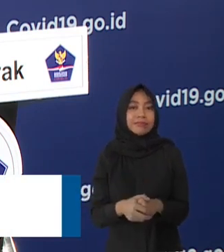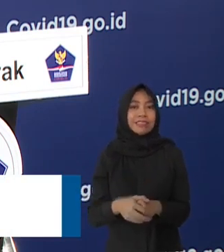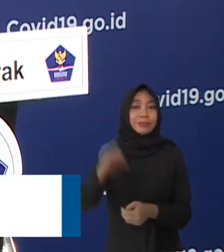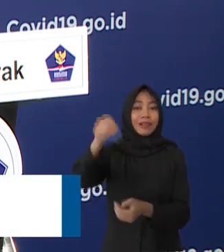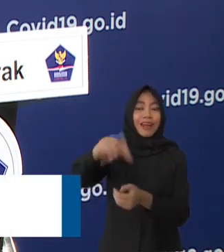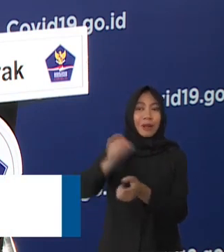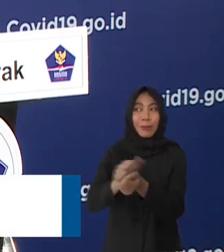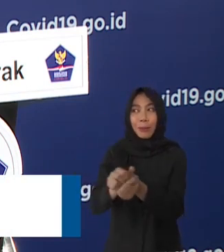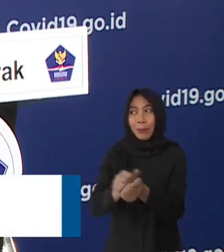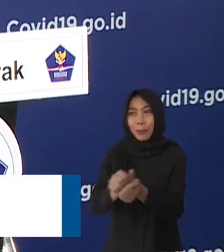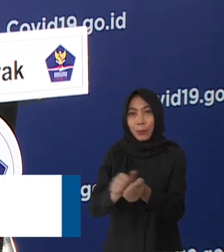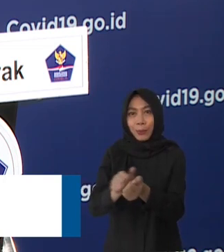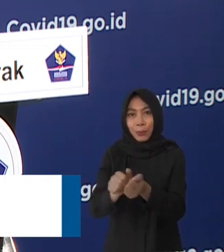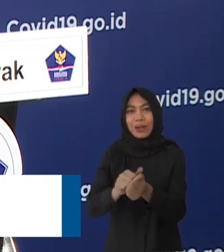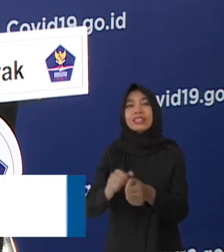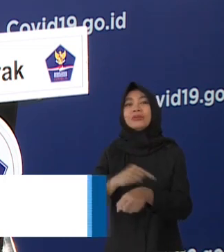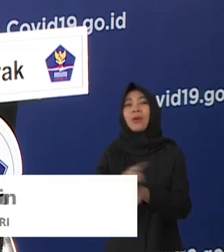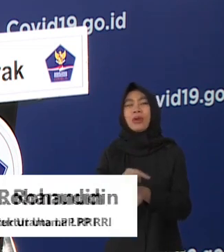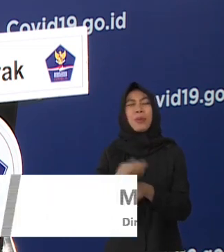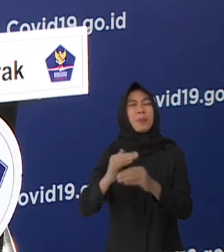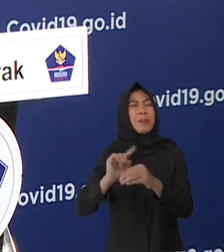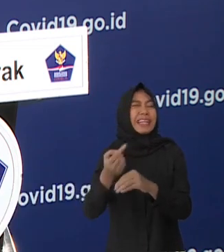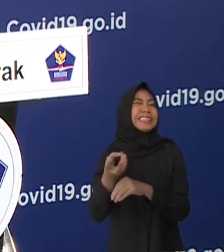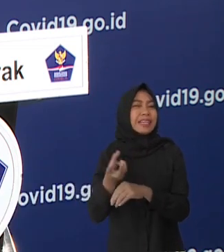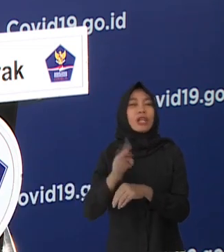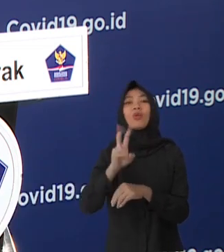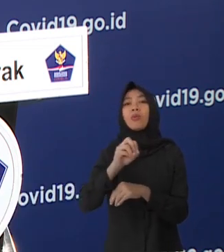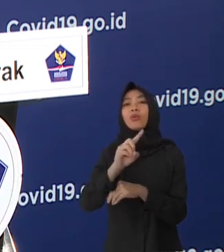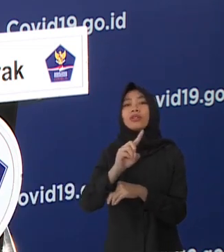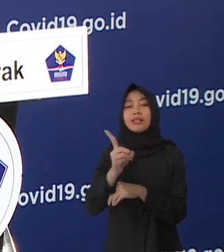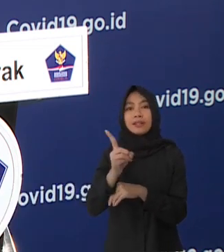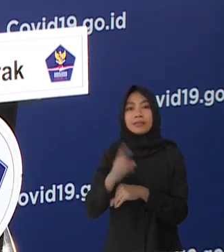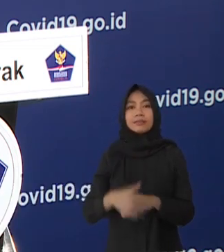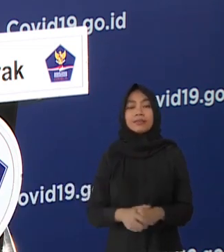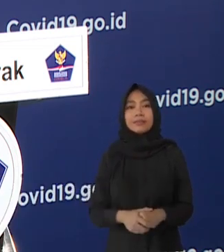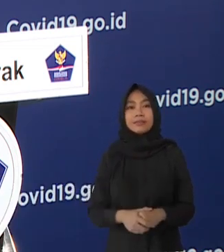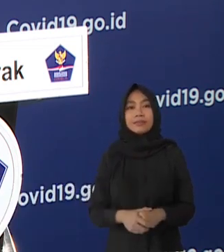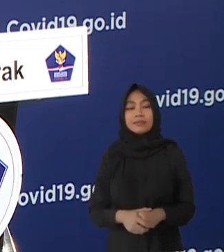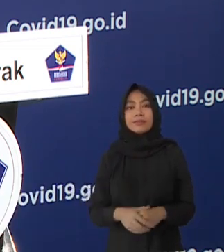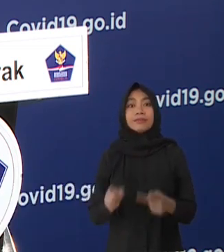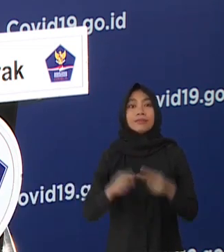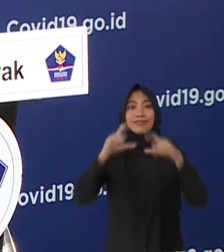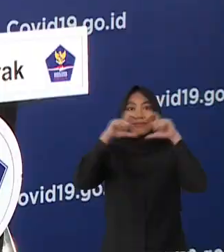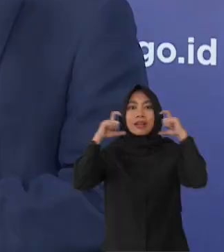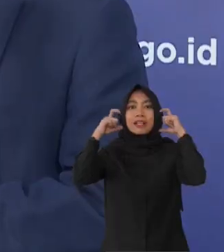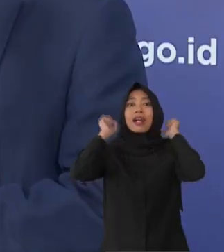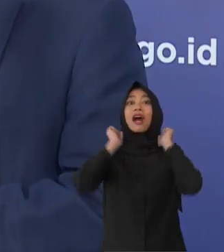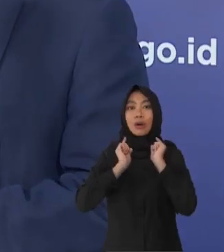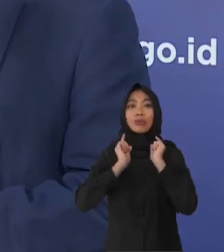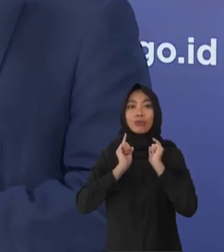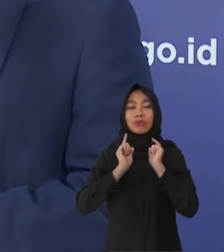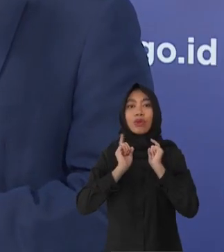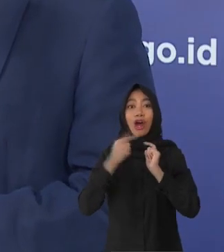mengalir minimal 20 detik. Ya, kemudian selalu menggunakan masker apabila